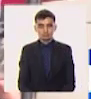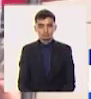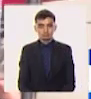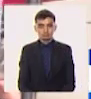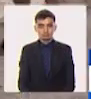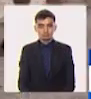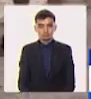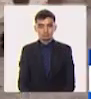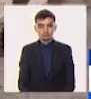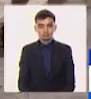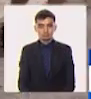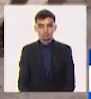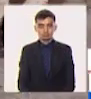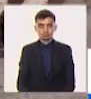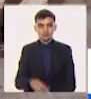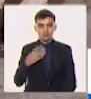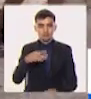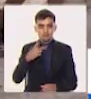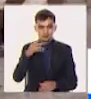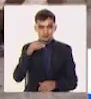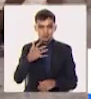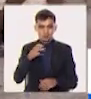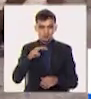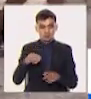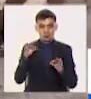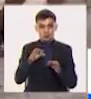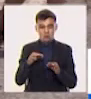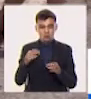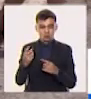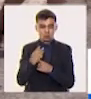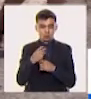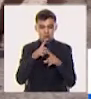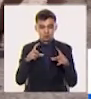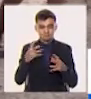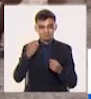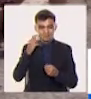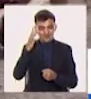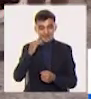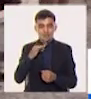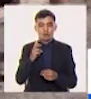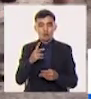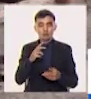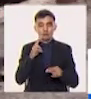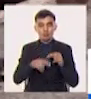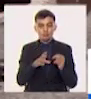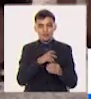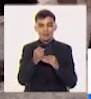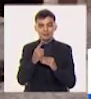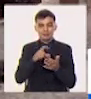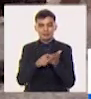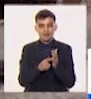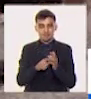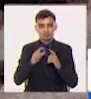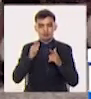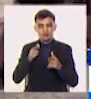мына 42.500 теңге соған келіп жатыр. Одан кейін мына 11-ші класты бітірген жас түлектер бар ғой, оқу